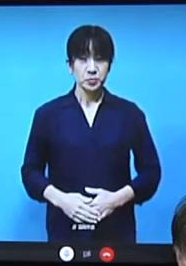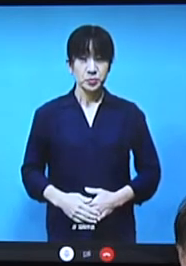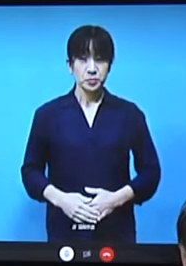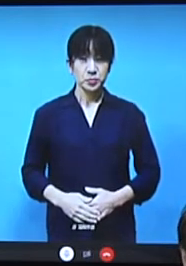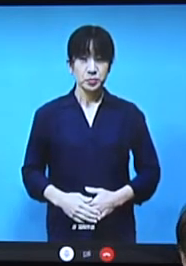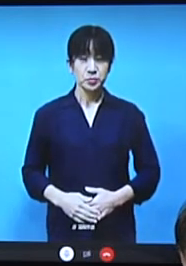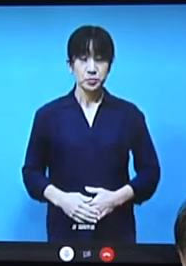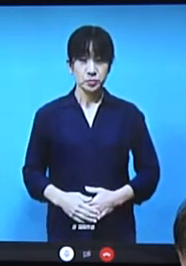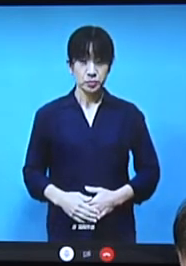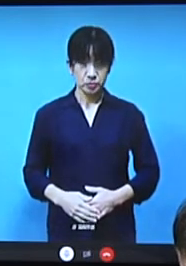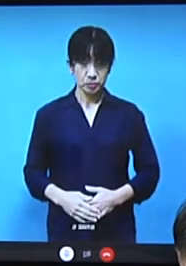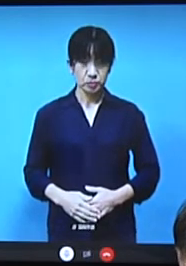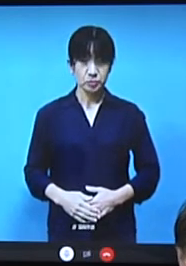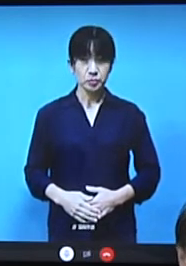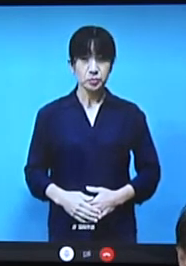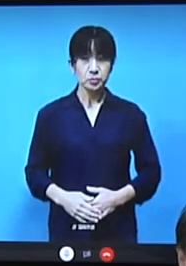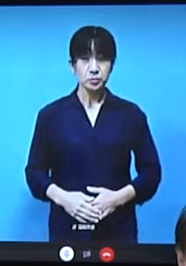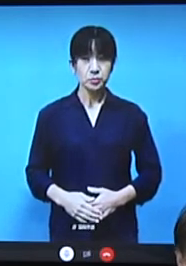ありがとうございます。